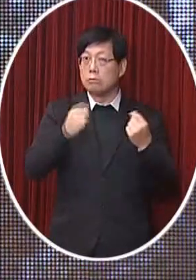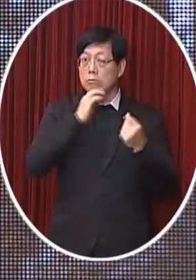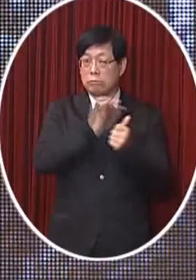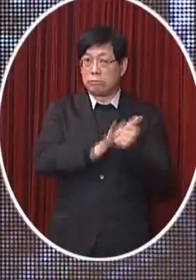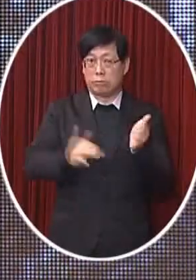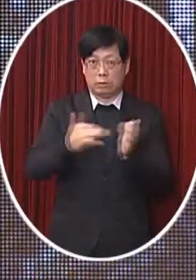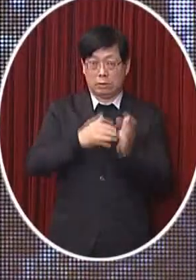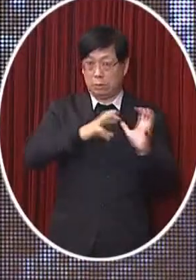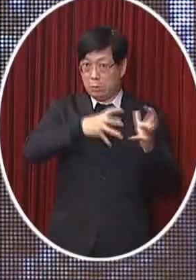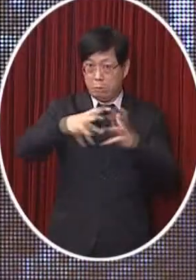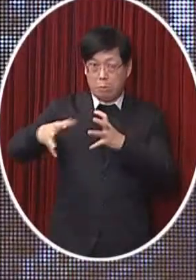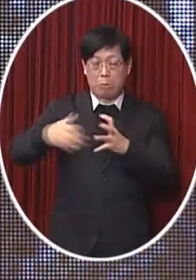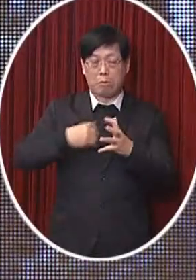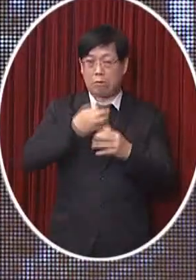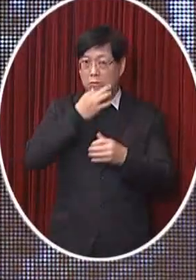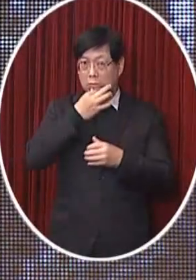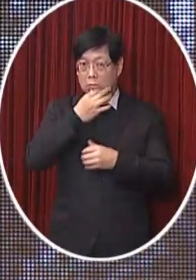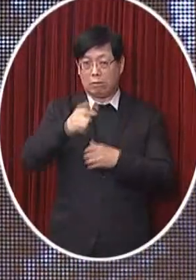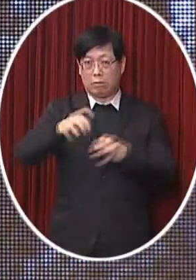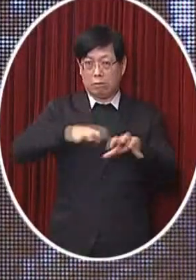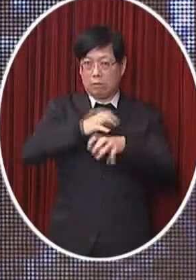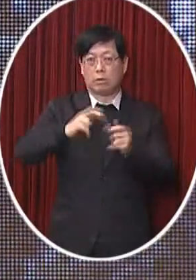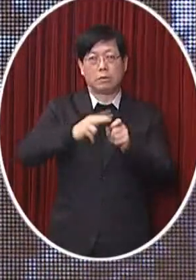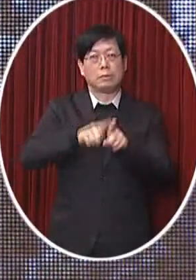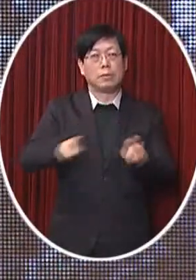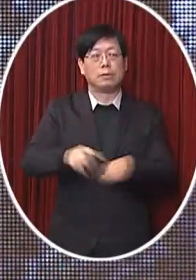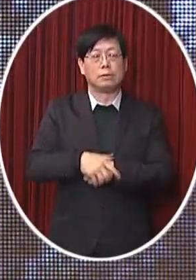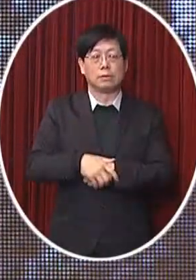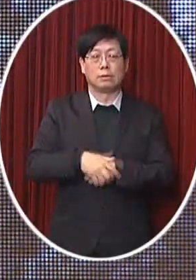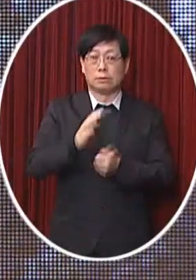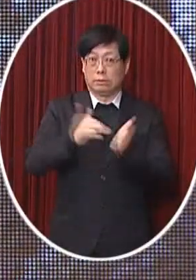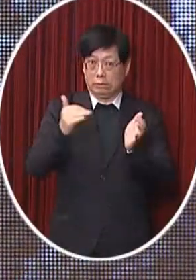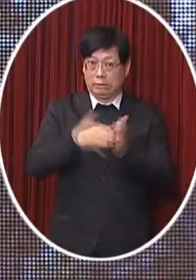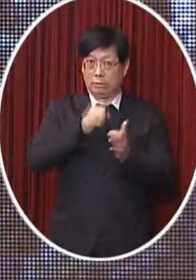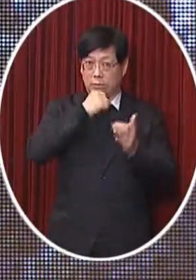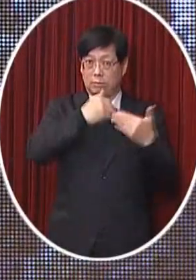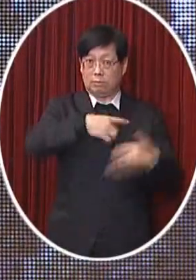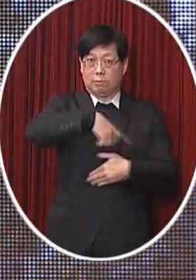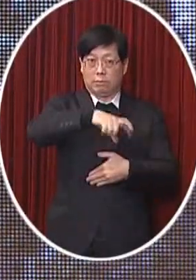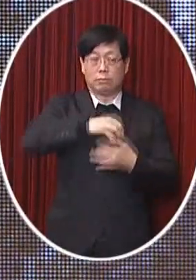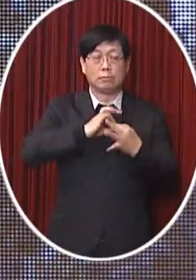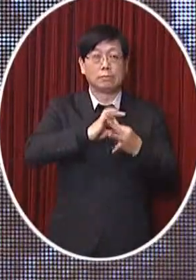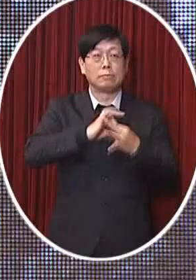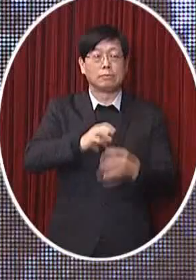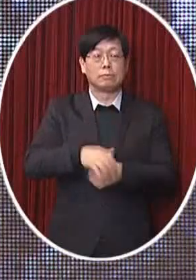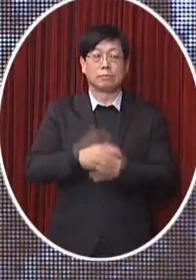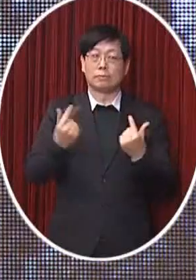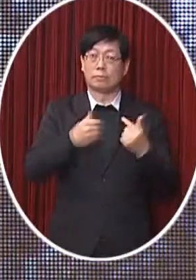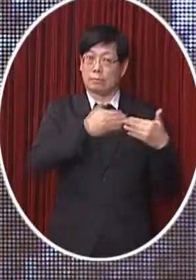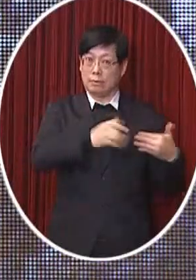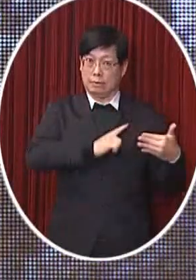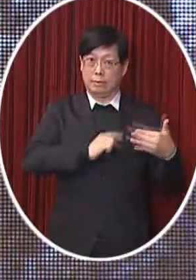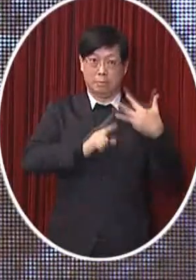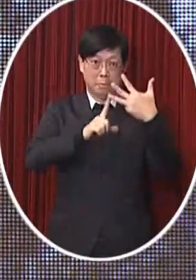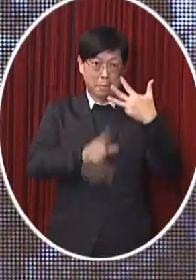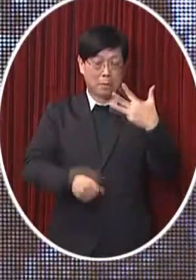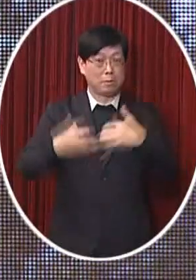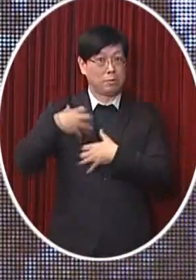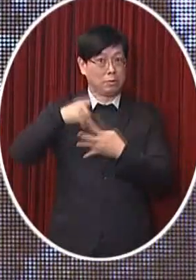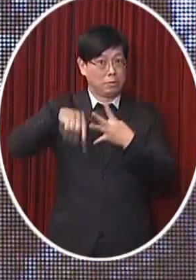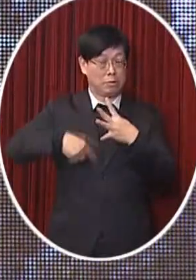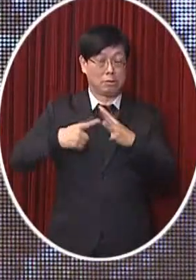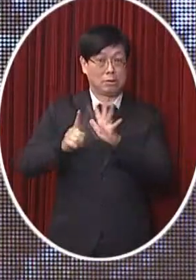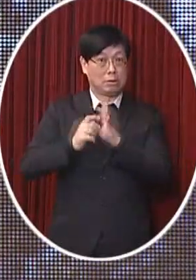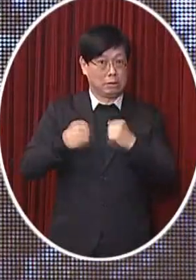冲击着国际秩序，威胁区域的和平稳定，影响两岸关系。尤其中国在8月军演之